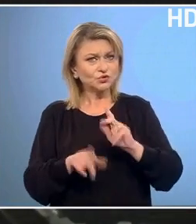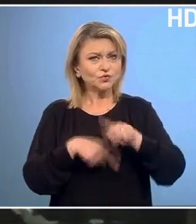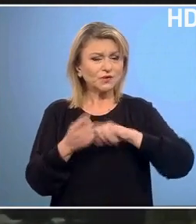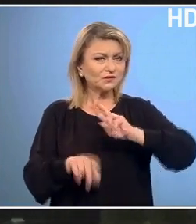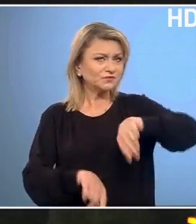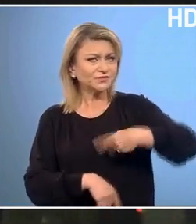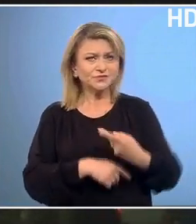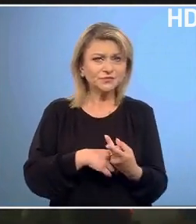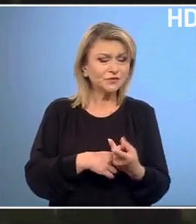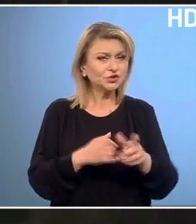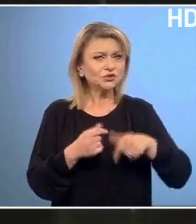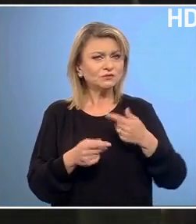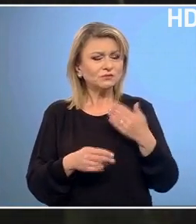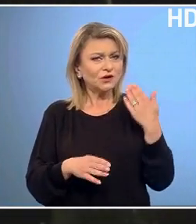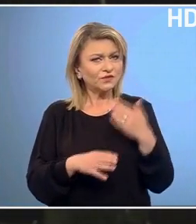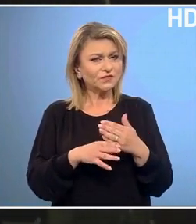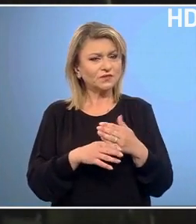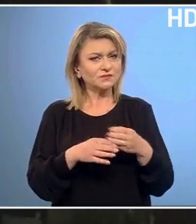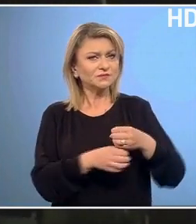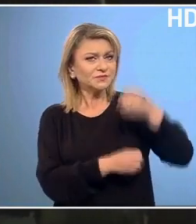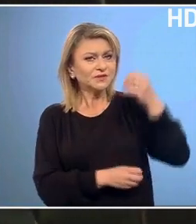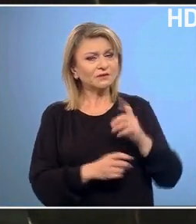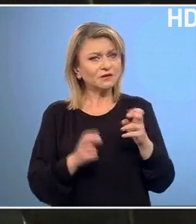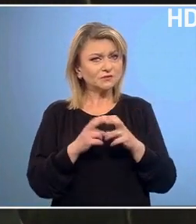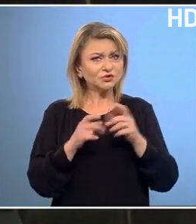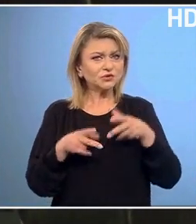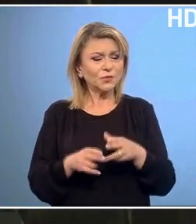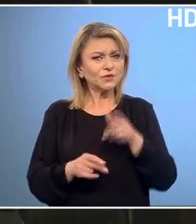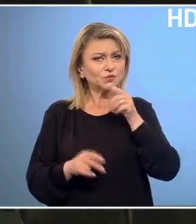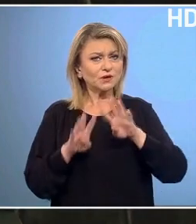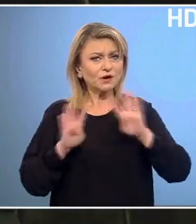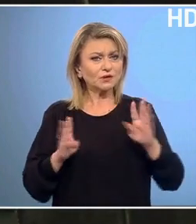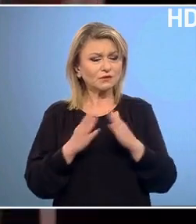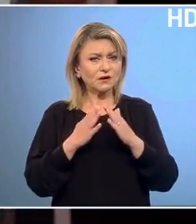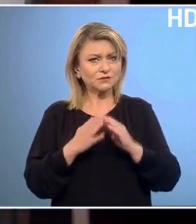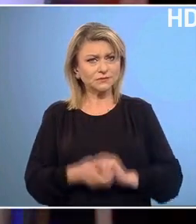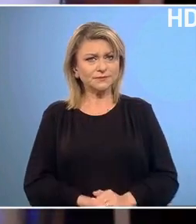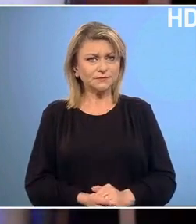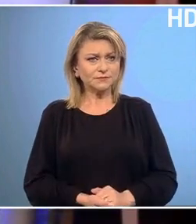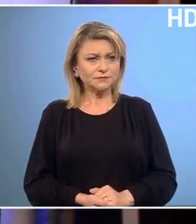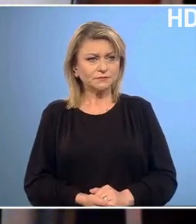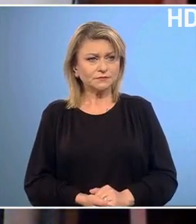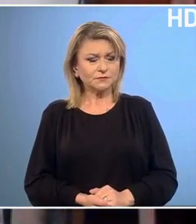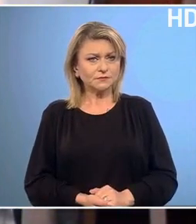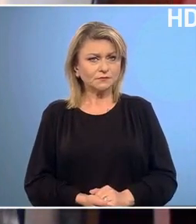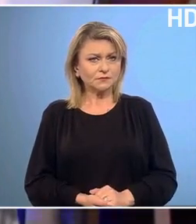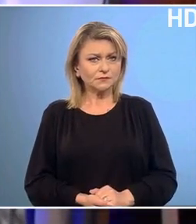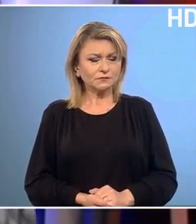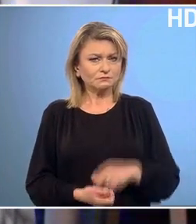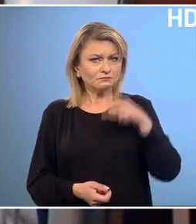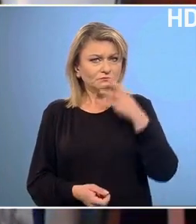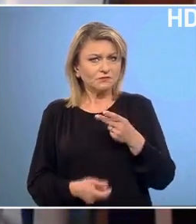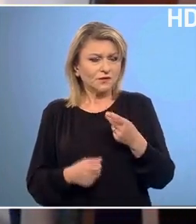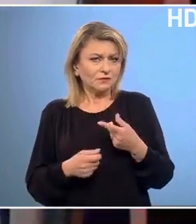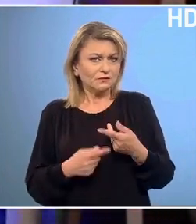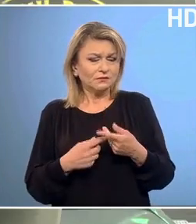s-a răsturnat, a doborât un stâlp de electricitate și s-a oprit în gardul unei case. De la blocul din spate am auzit o bubuitură și